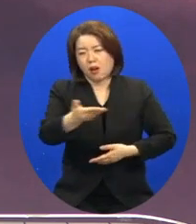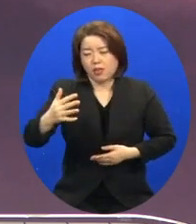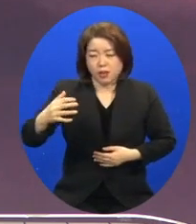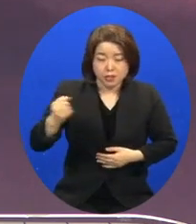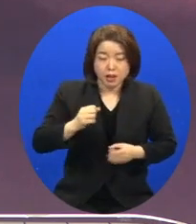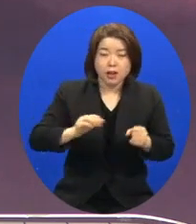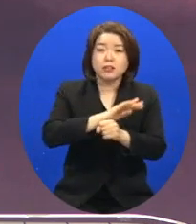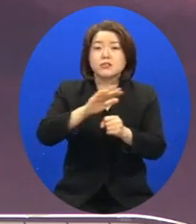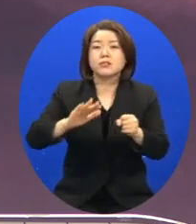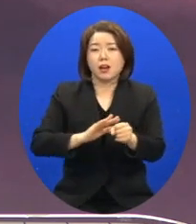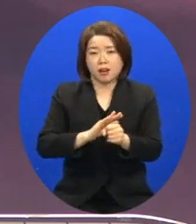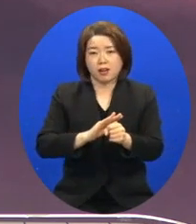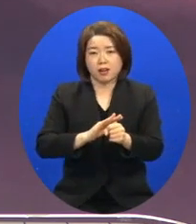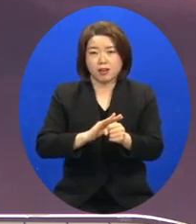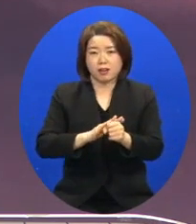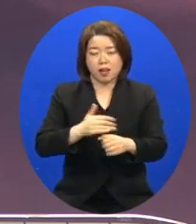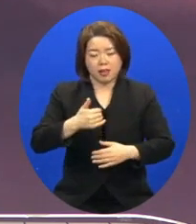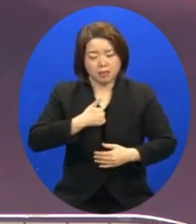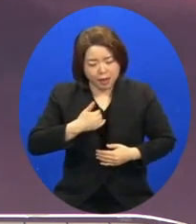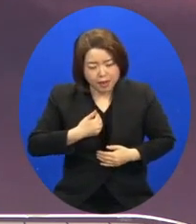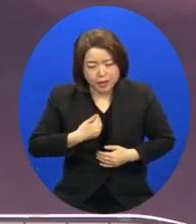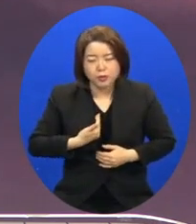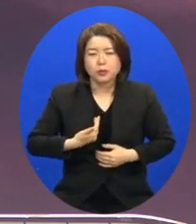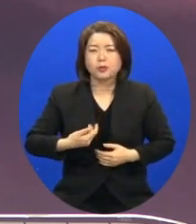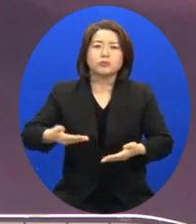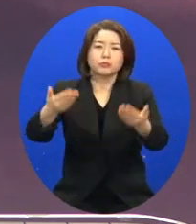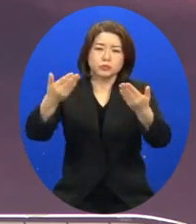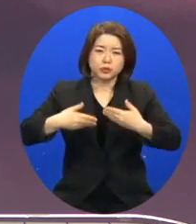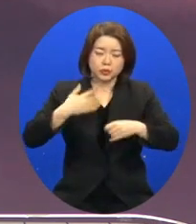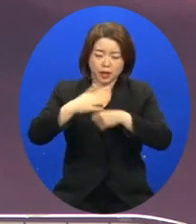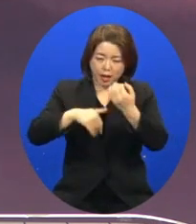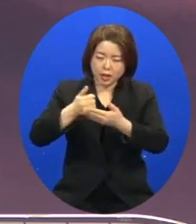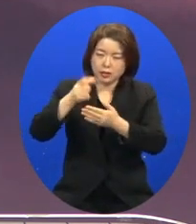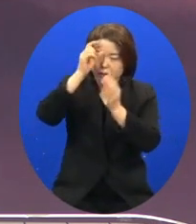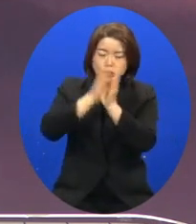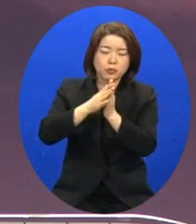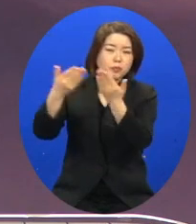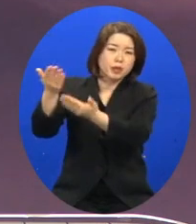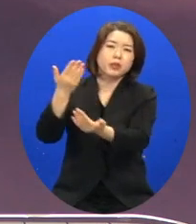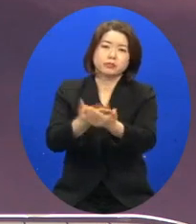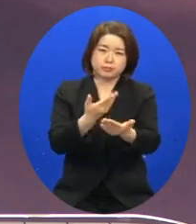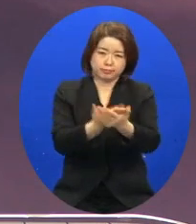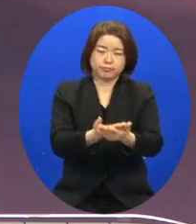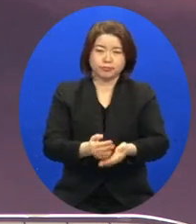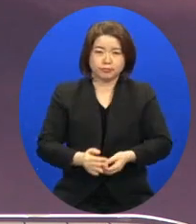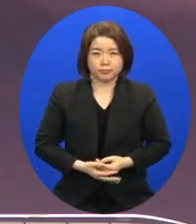사랑을 나에게도 부어주기를 하나님께 기도해 주십시오.